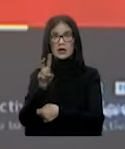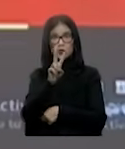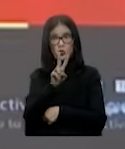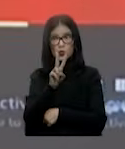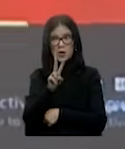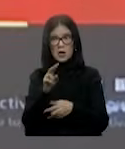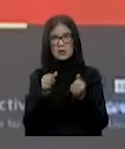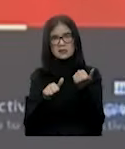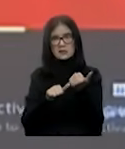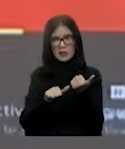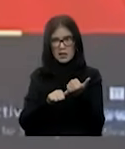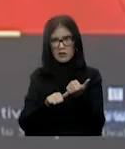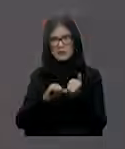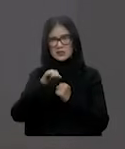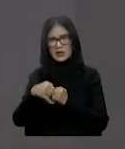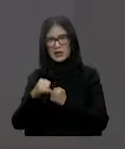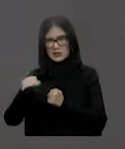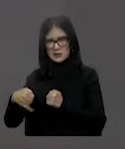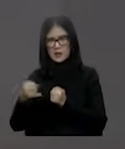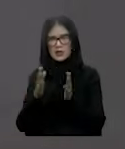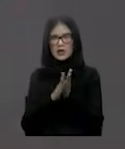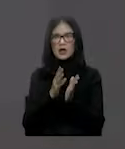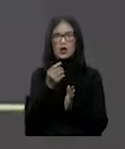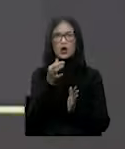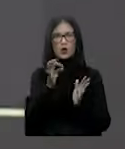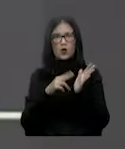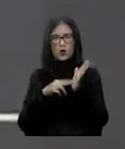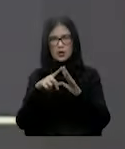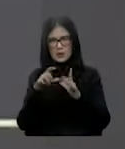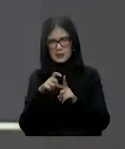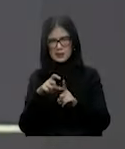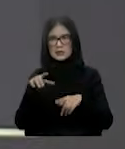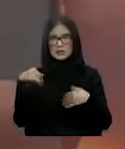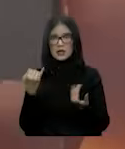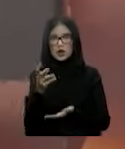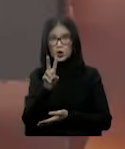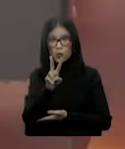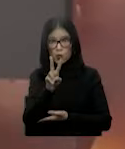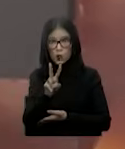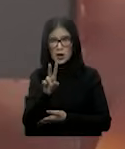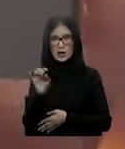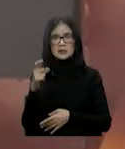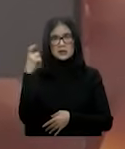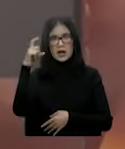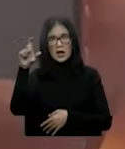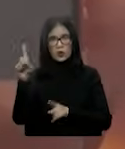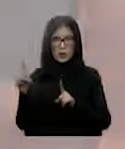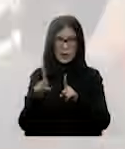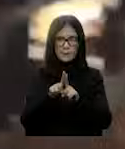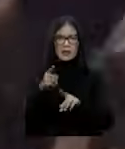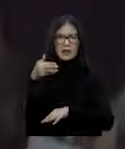JJ Wiradinata dan Ronald Surapraja. Kedua paslon bahkan tidak hadir fisik di KPUD Jabar, hanya melalui